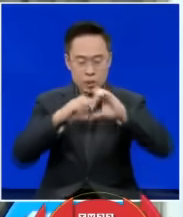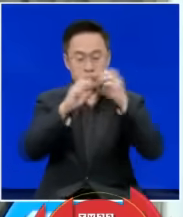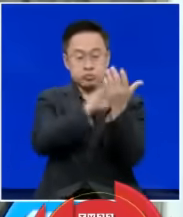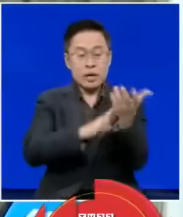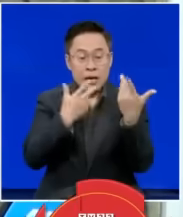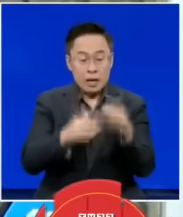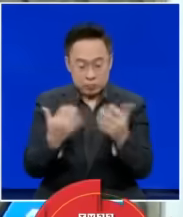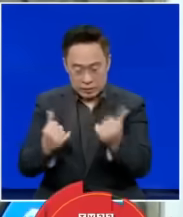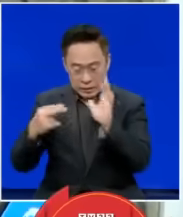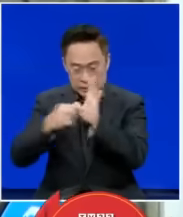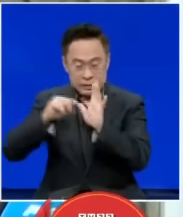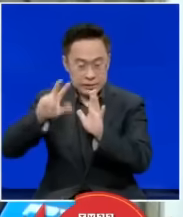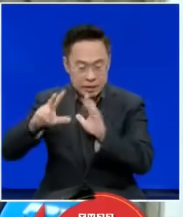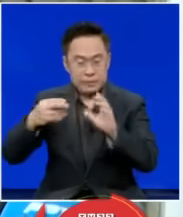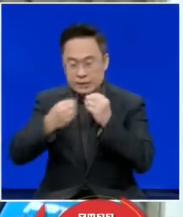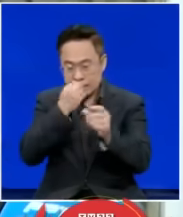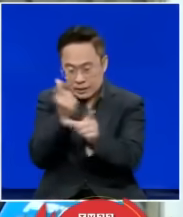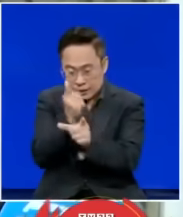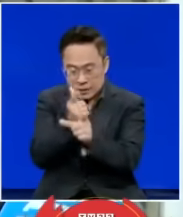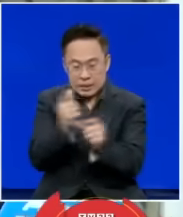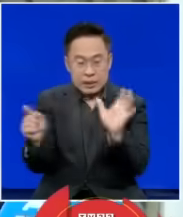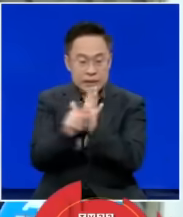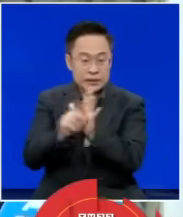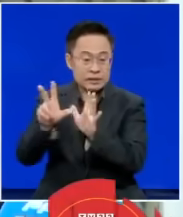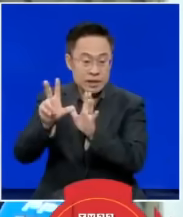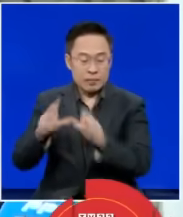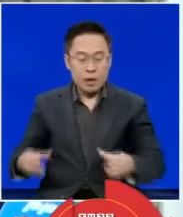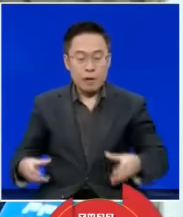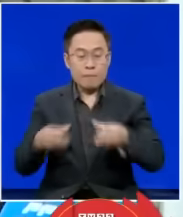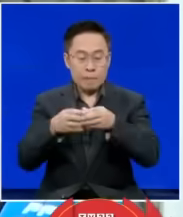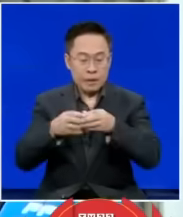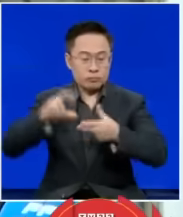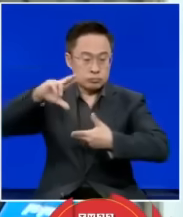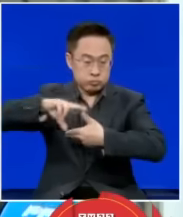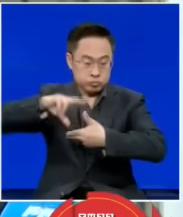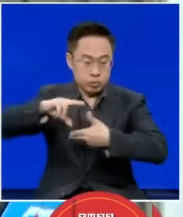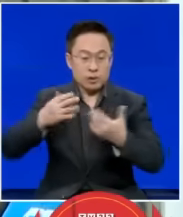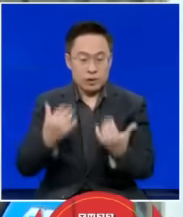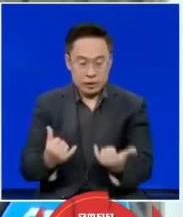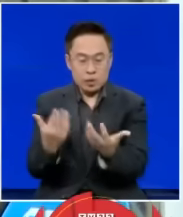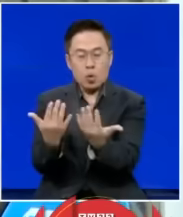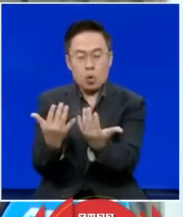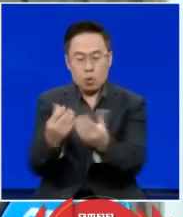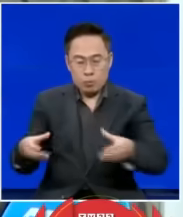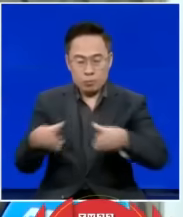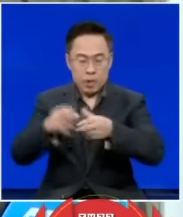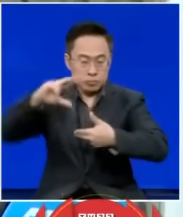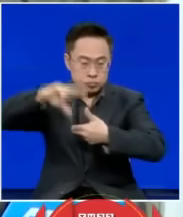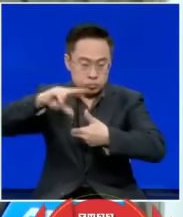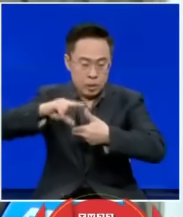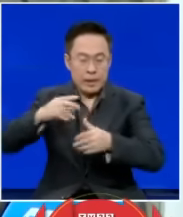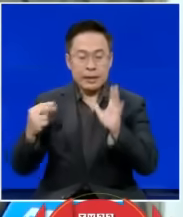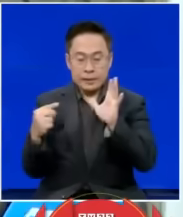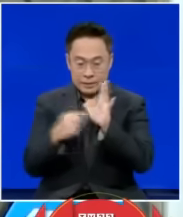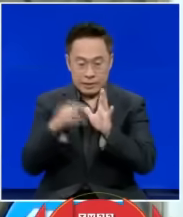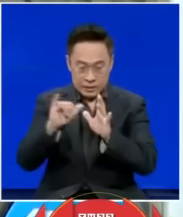ากินกันตลอดอยู่แล้วและในครั้งแรกเพื่อไทยเป็นเจ้าภาพครั้งต่อมาเป็นภูมิใจไทยคิวต่อไปก็เลยเป็นพลังประชารัฐส่ว